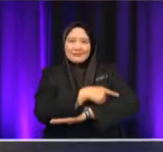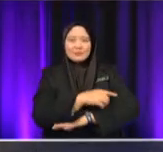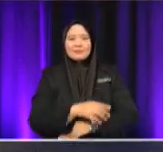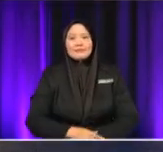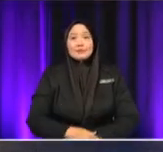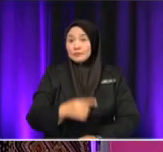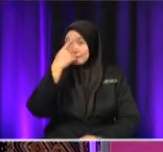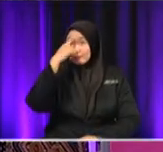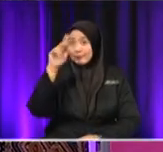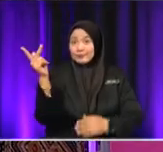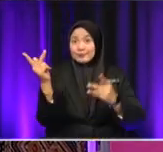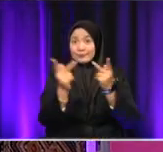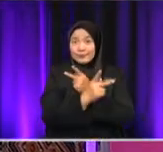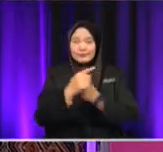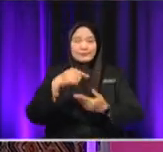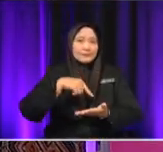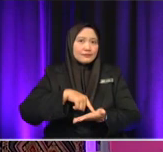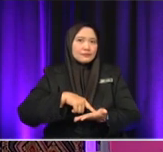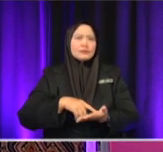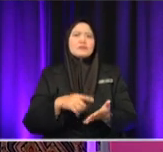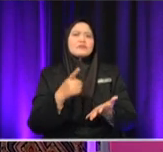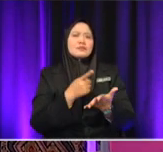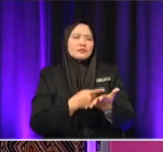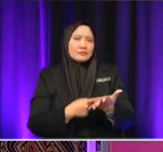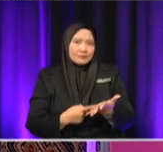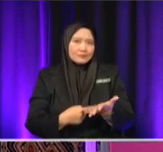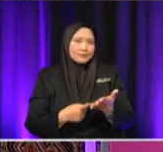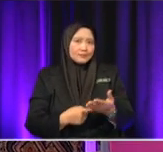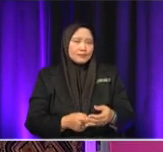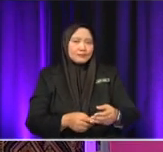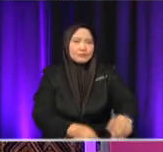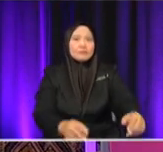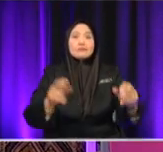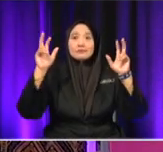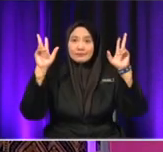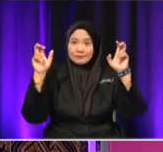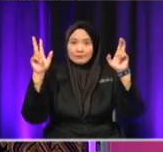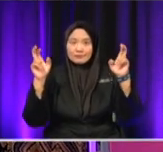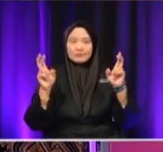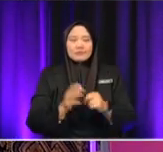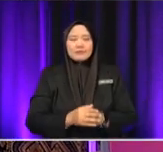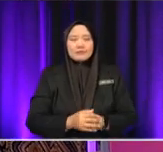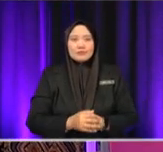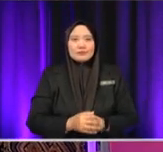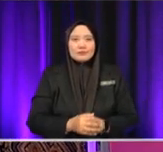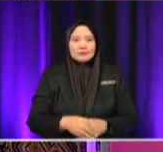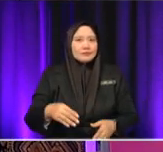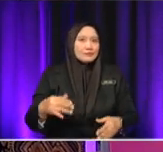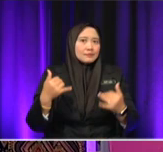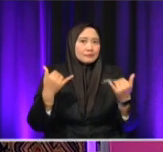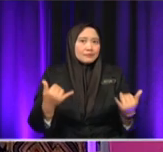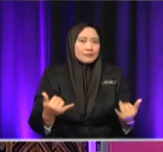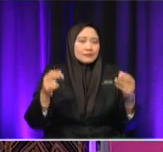kita akan melihat pula kepada Apakah tanggung jawab si istri ataupun Apakah tanggung jawab ataupun tugas